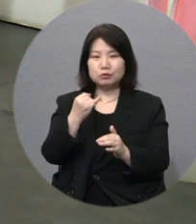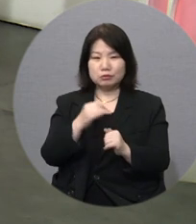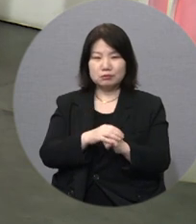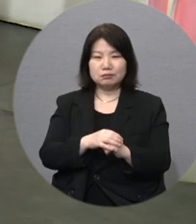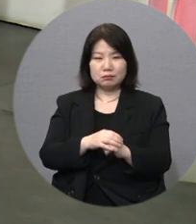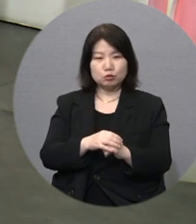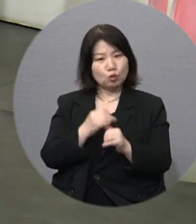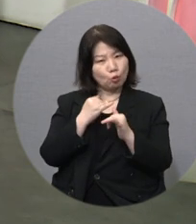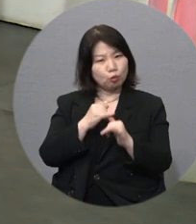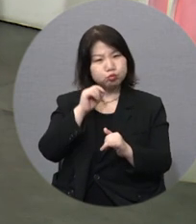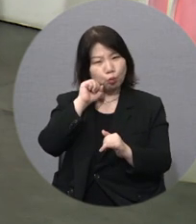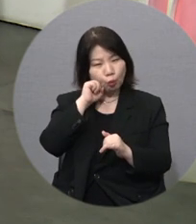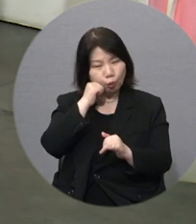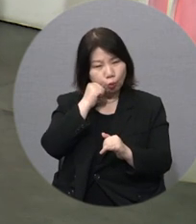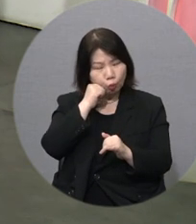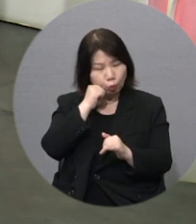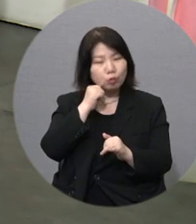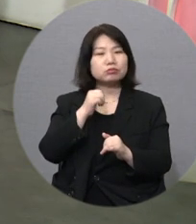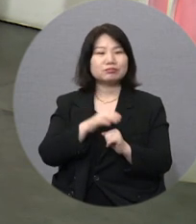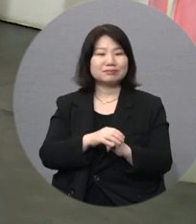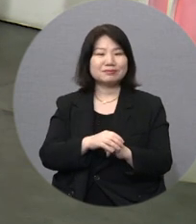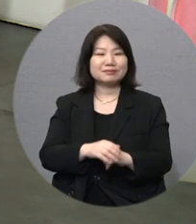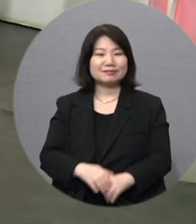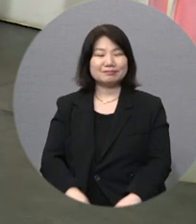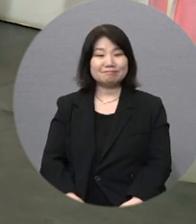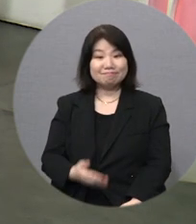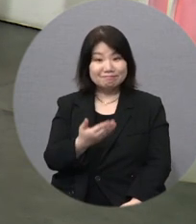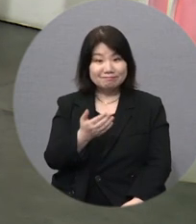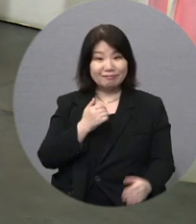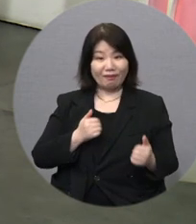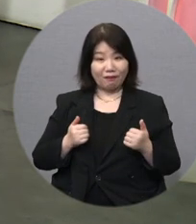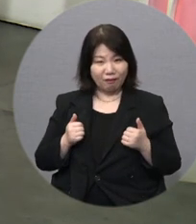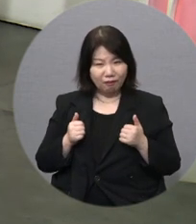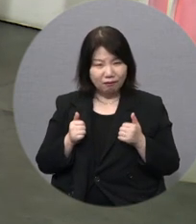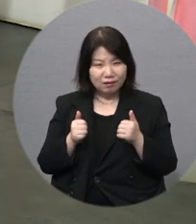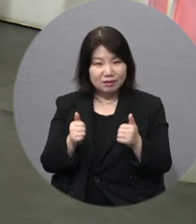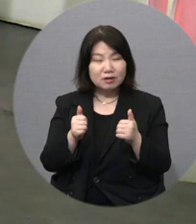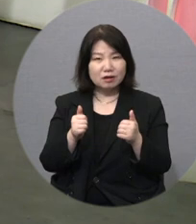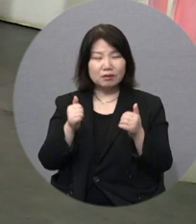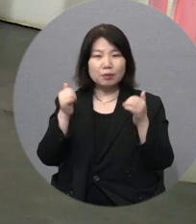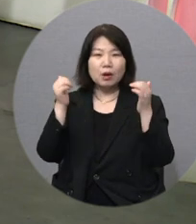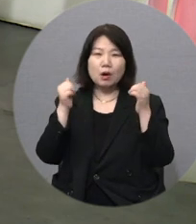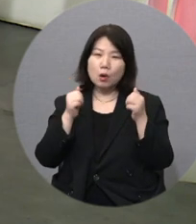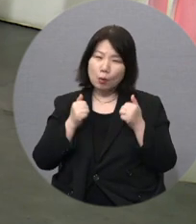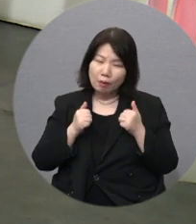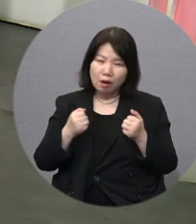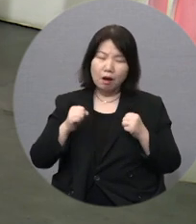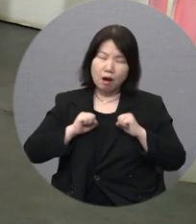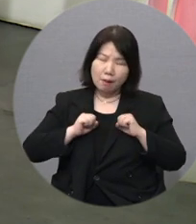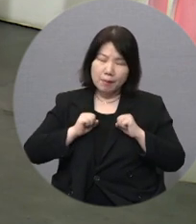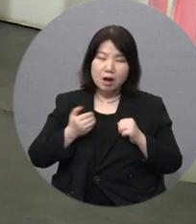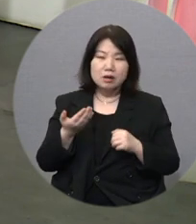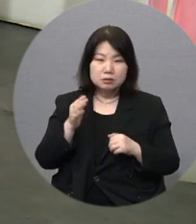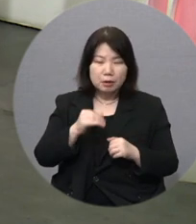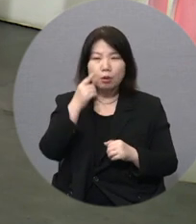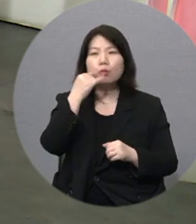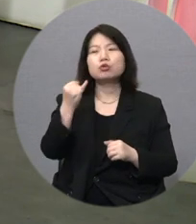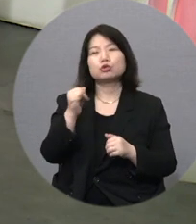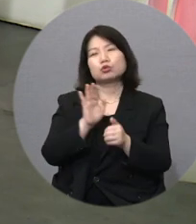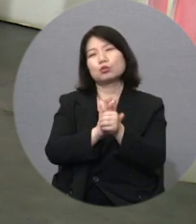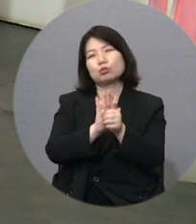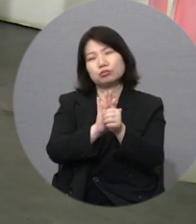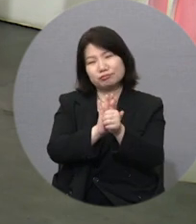이게 상받기 어렵잖아요 우리 유경 씨도 열심히 한다고 애썼지만 우리 엄마가 얼마나 더 애를